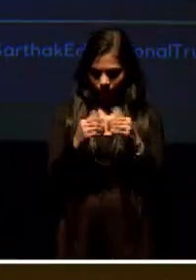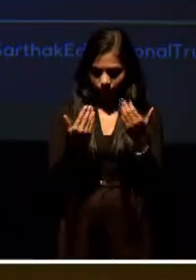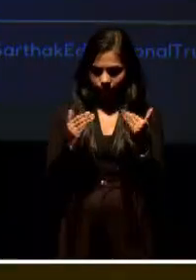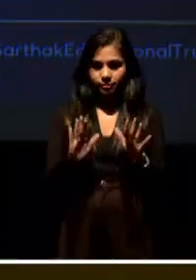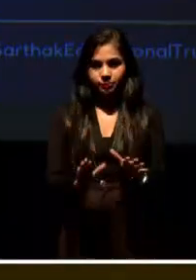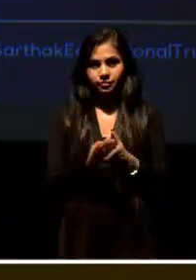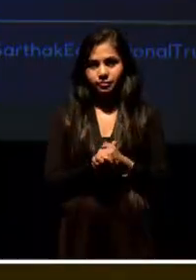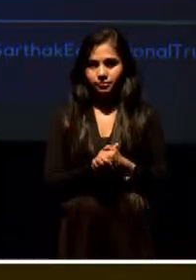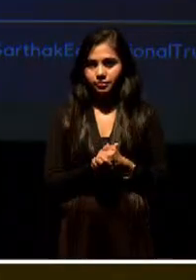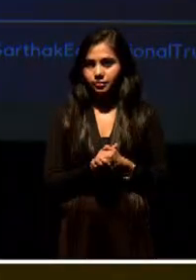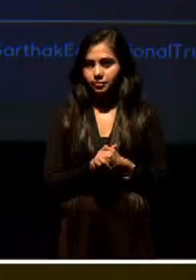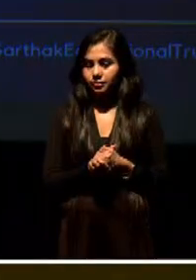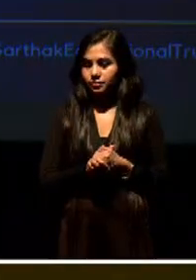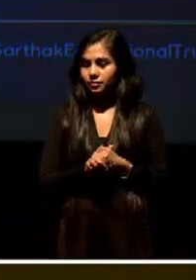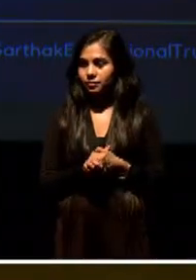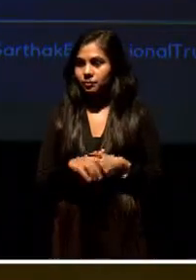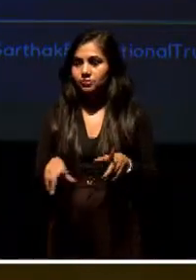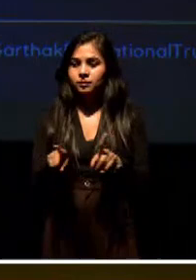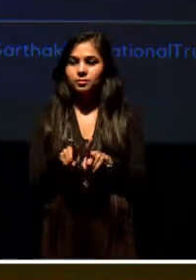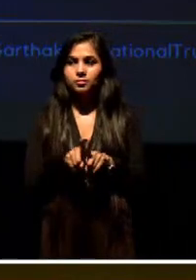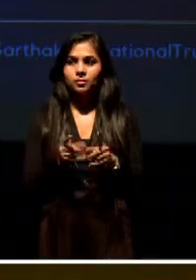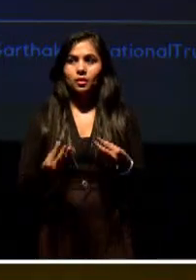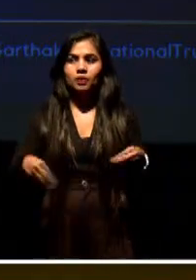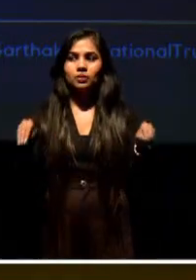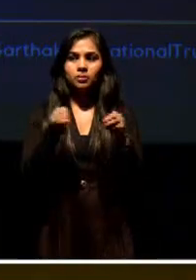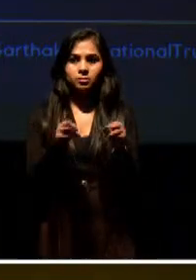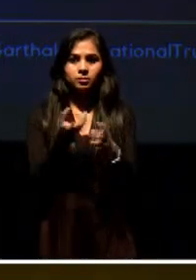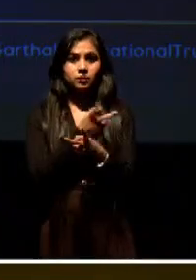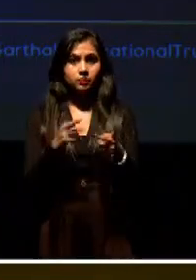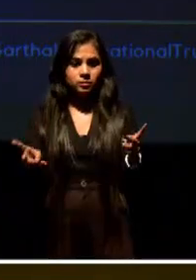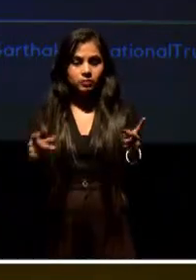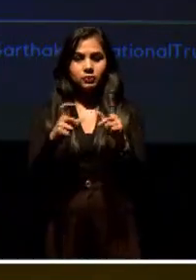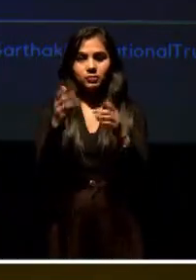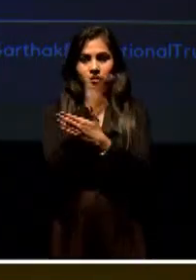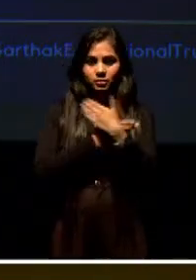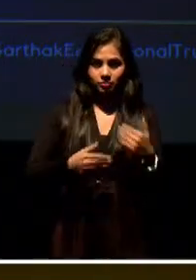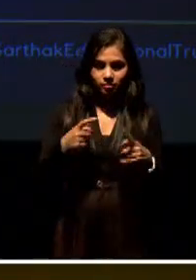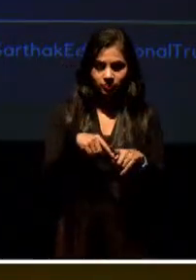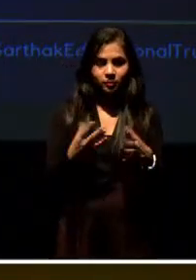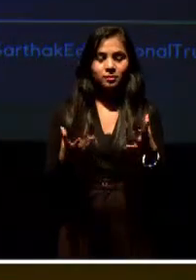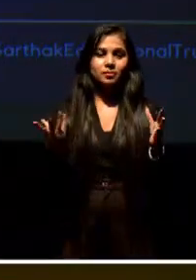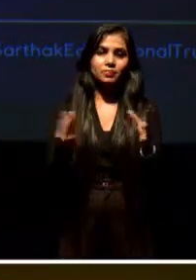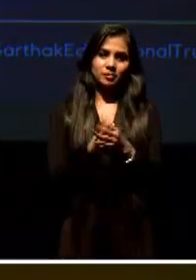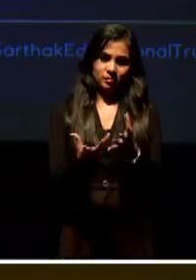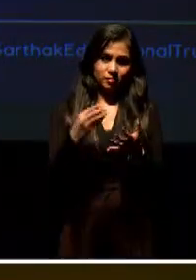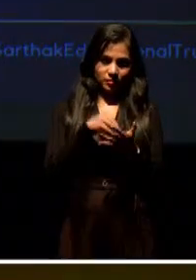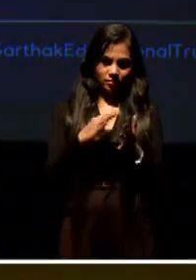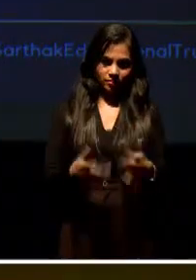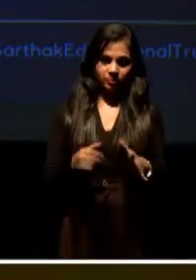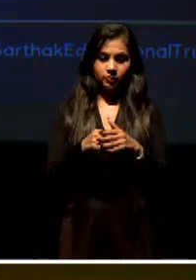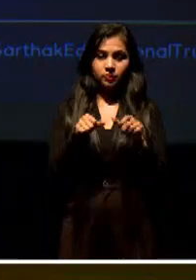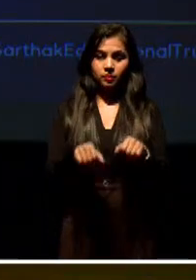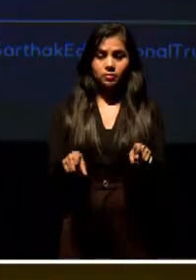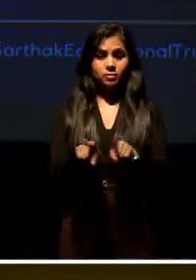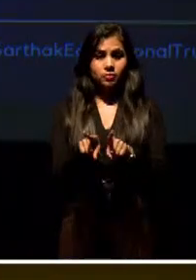है. इसी तरह से जो और बहुत सारे दूसरे डिसेबिलिटीज़ हैं उनके भी बहुत काम आ रही है. जैसे उनको एक तरह से आप समझ